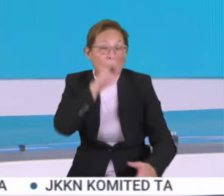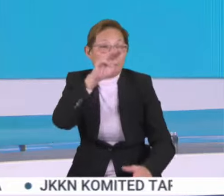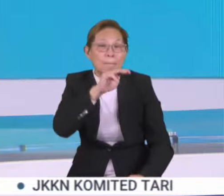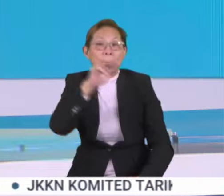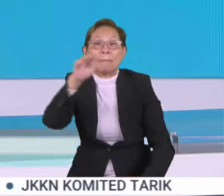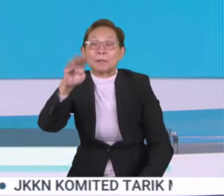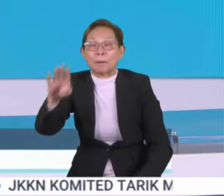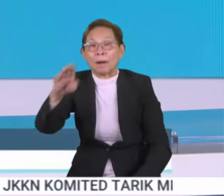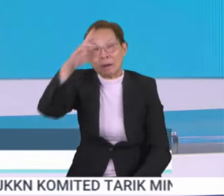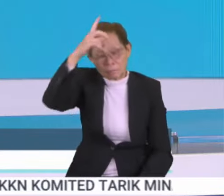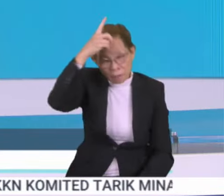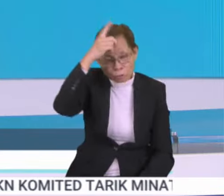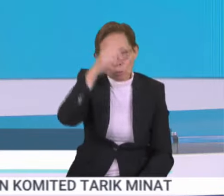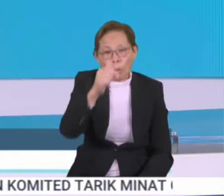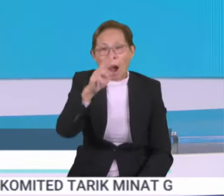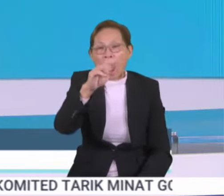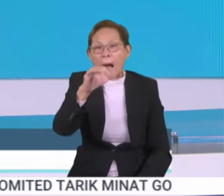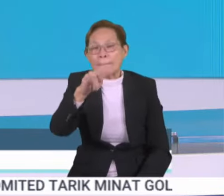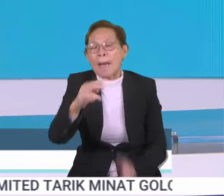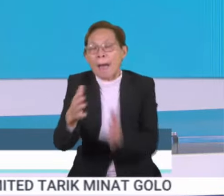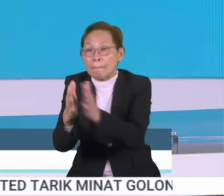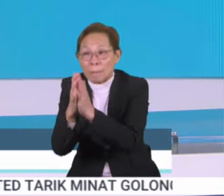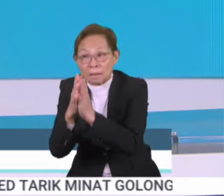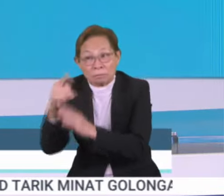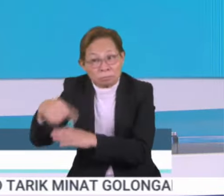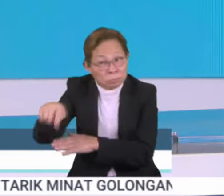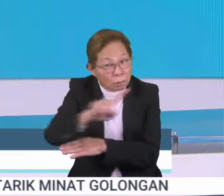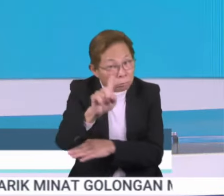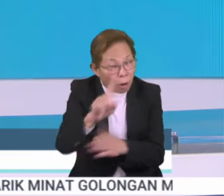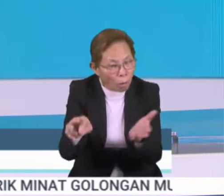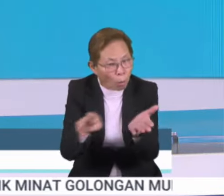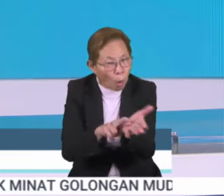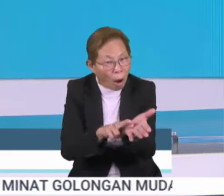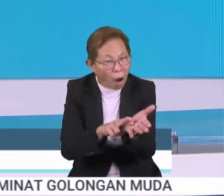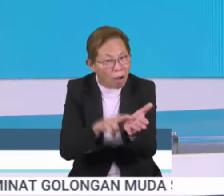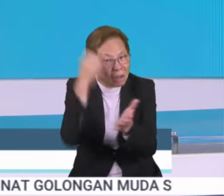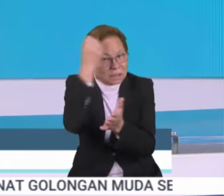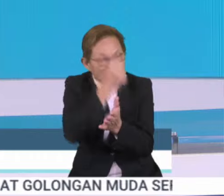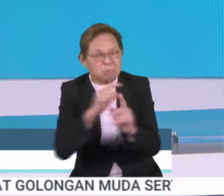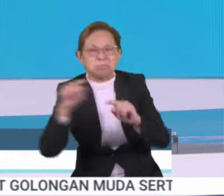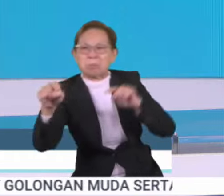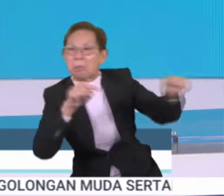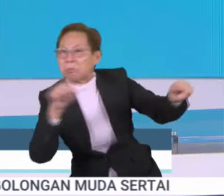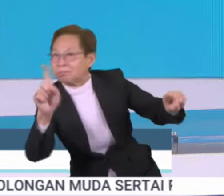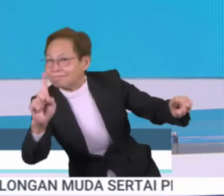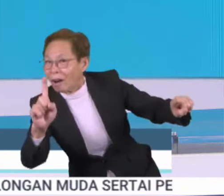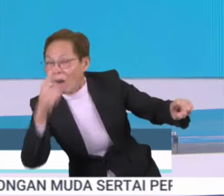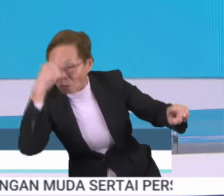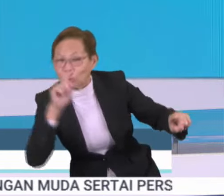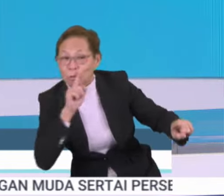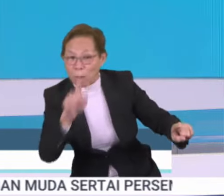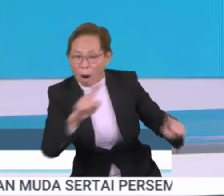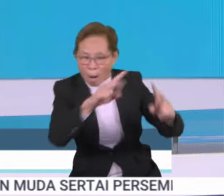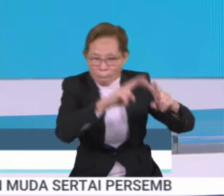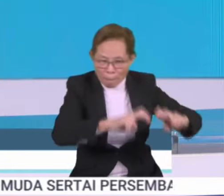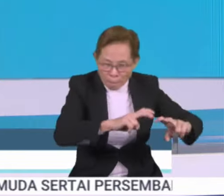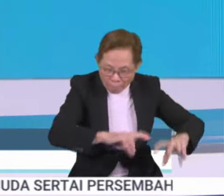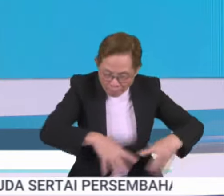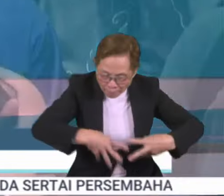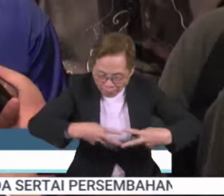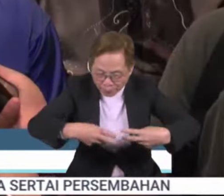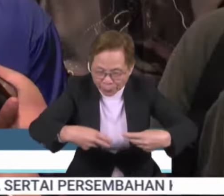Besar Datuk Seri Amiruddin Syari meminta semua pihak tidak mengeluarkan kenyataan bersifat menuding jari bagi memastikan siasatan lancar.